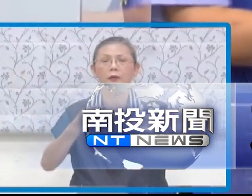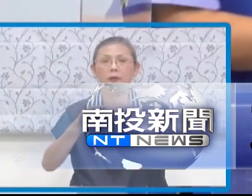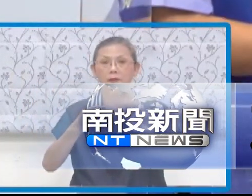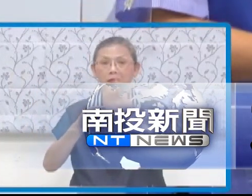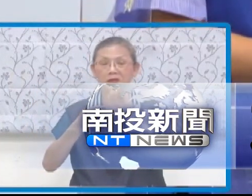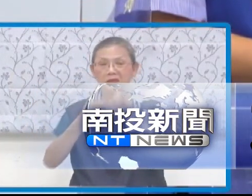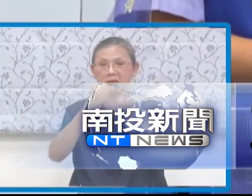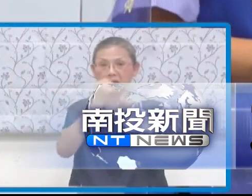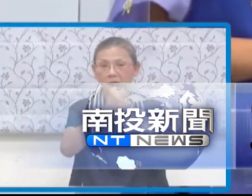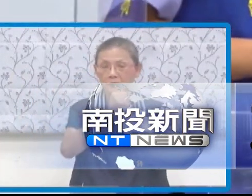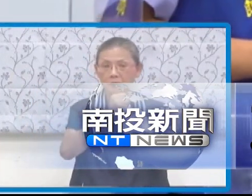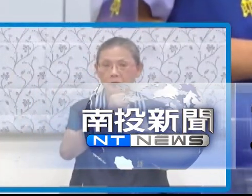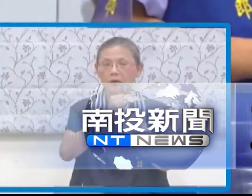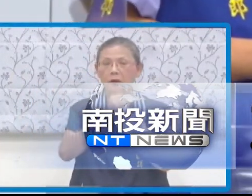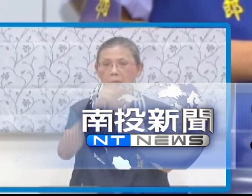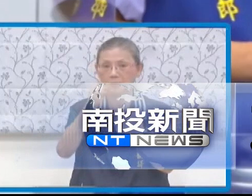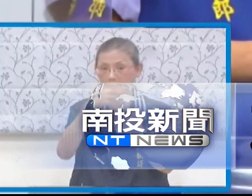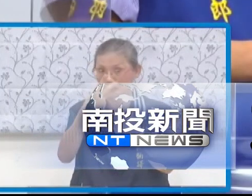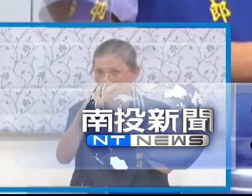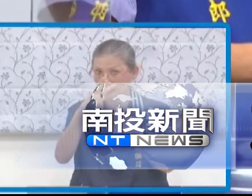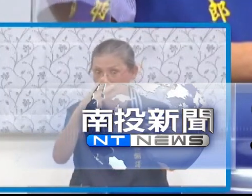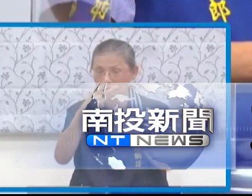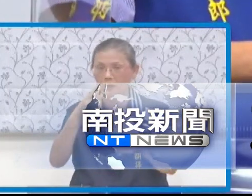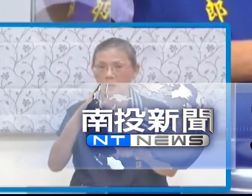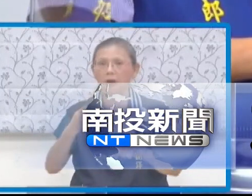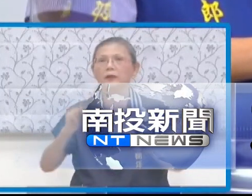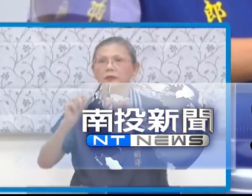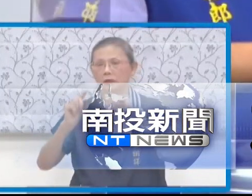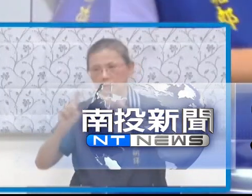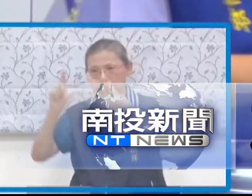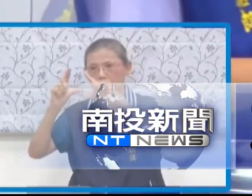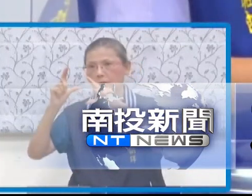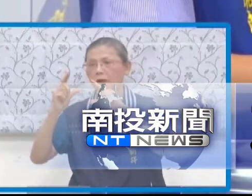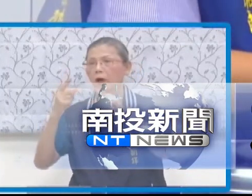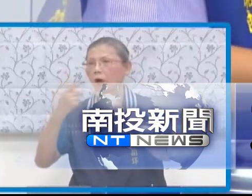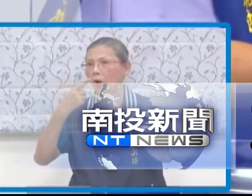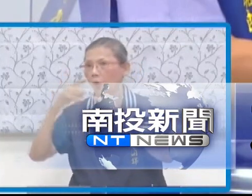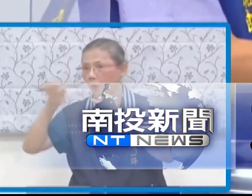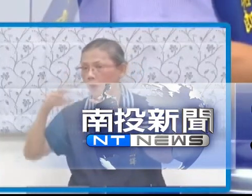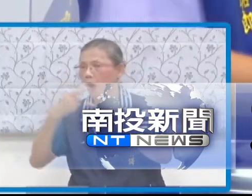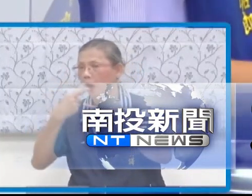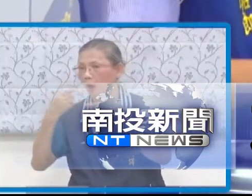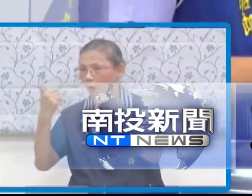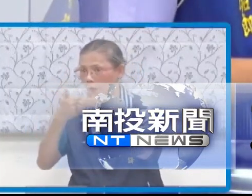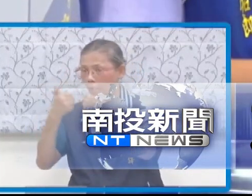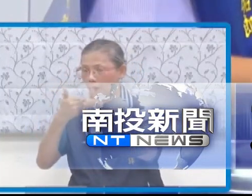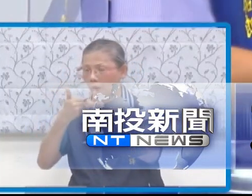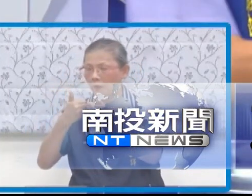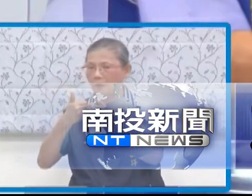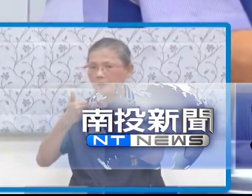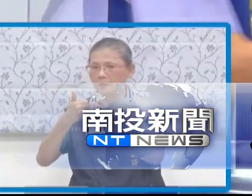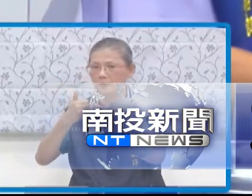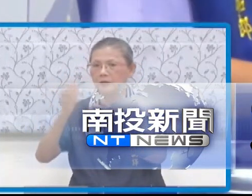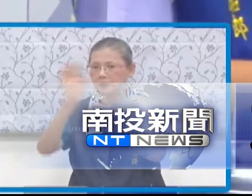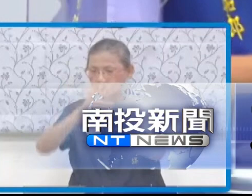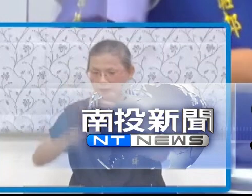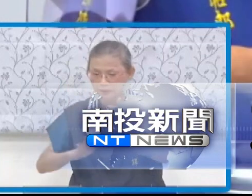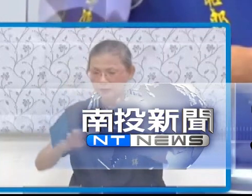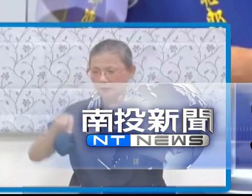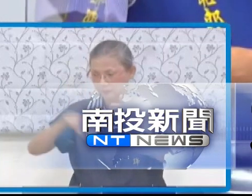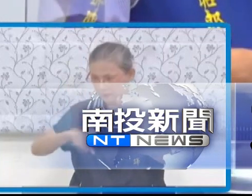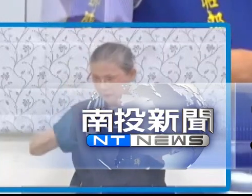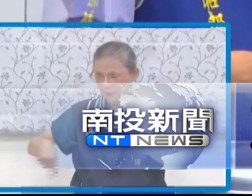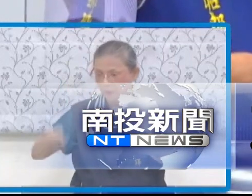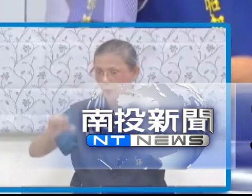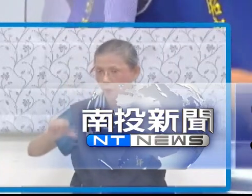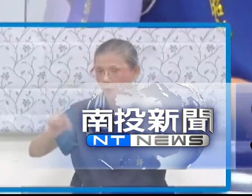中心交互资料显示，南投县确诊案例增加三名，拢是来自草屯镇，按12029、按